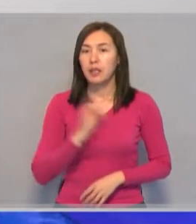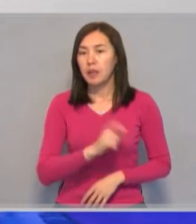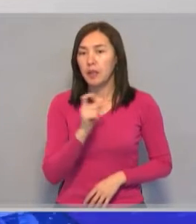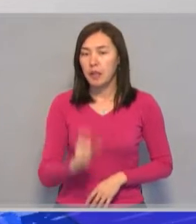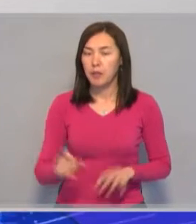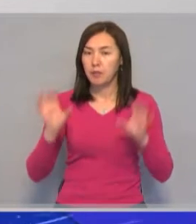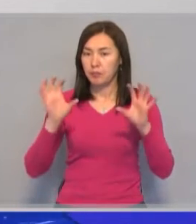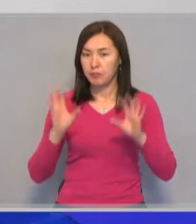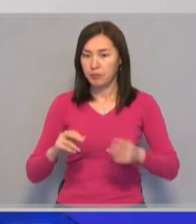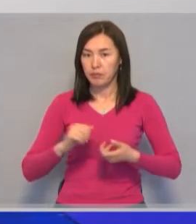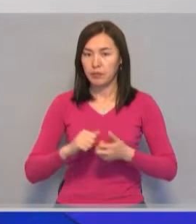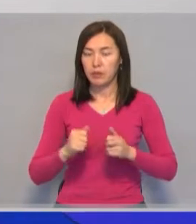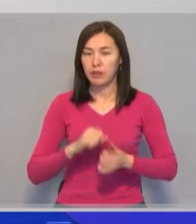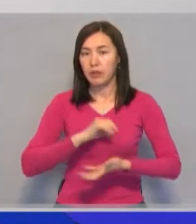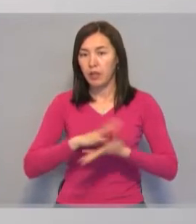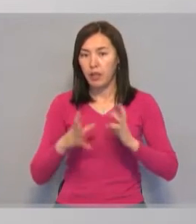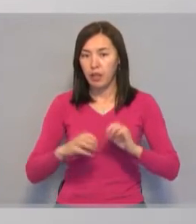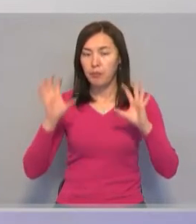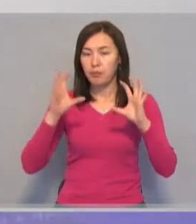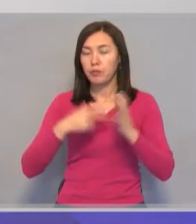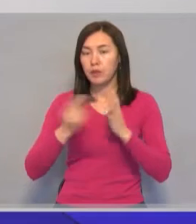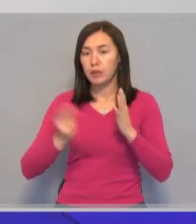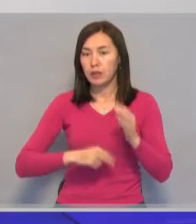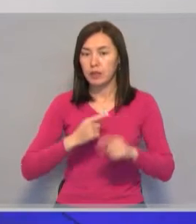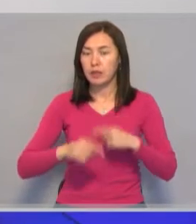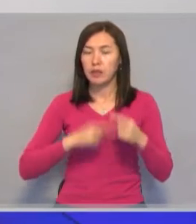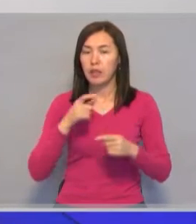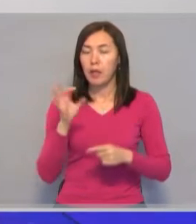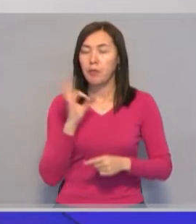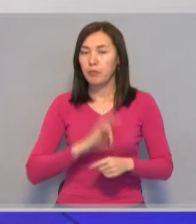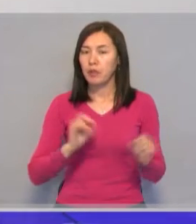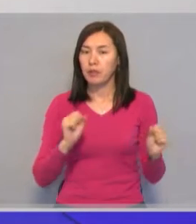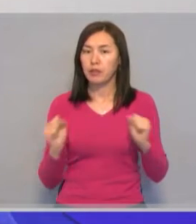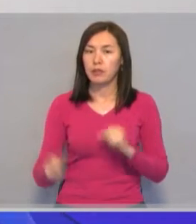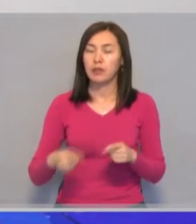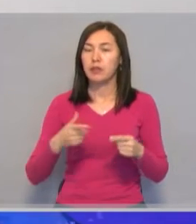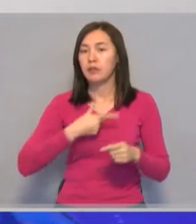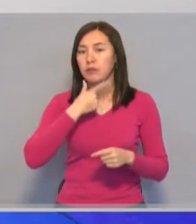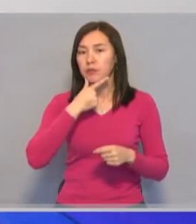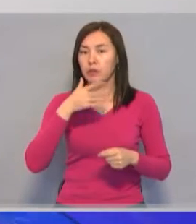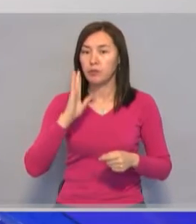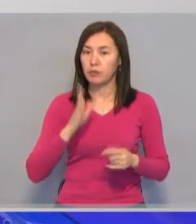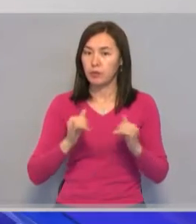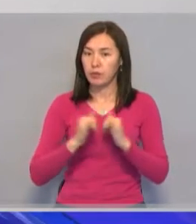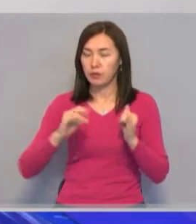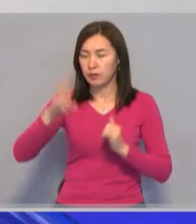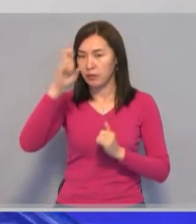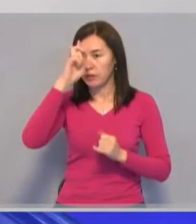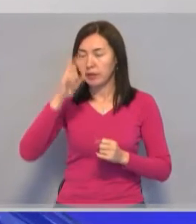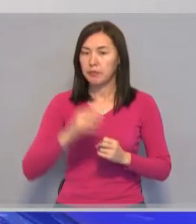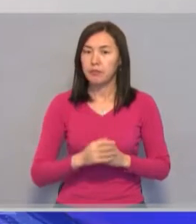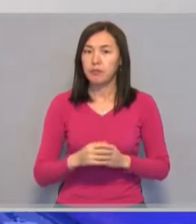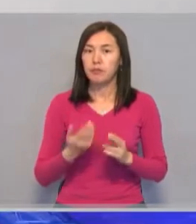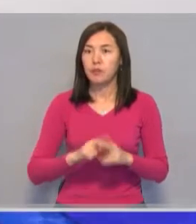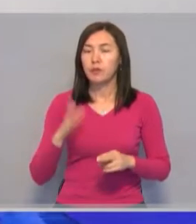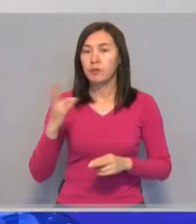тұтынушылардың құқықтарын қорғау мәселелері жөнінде заңға қол қойды. Енді тұтынушылардың құқығын қорғау басты назарда болмақ. Дамыған елдерде